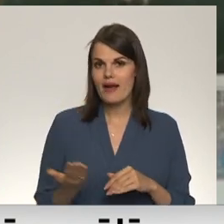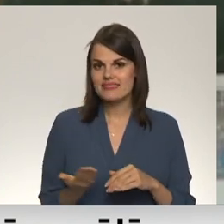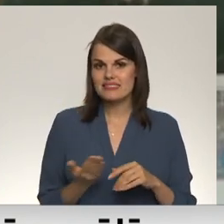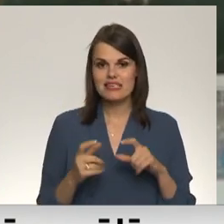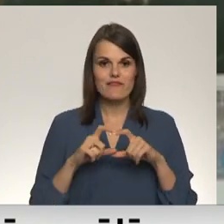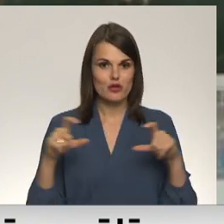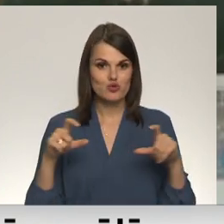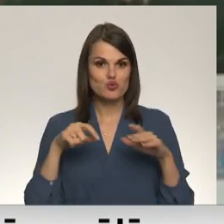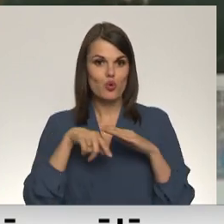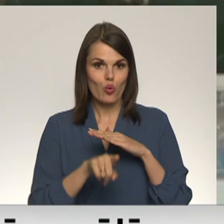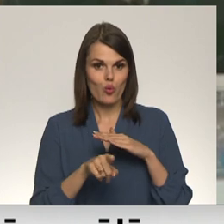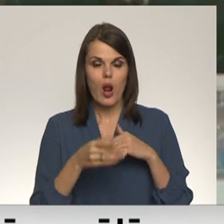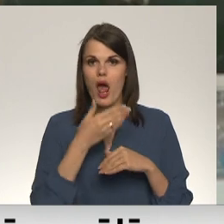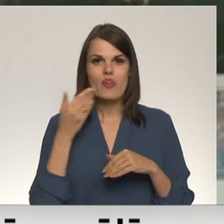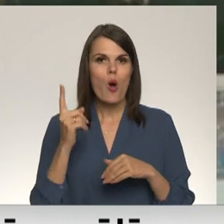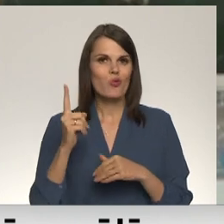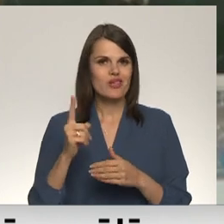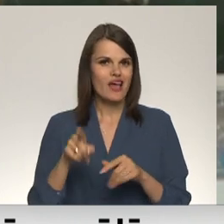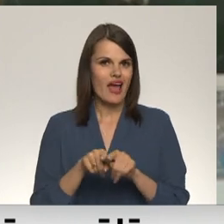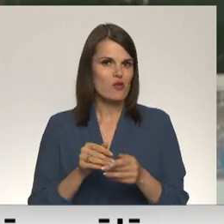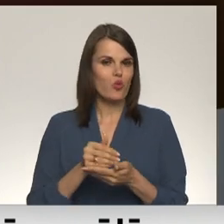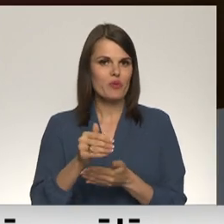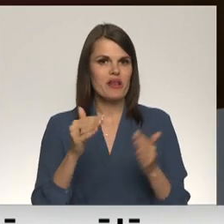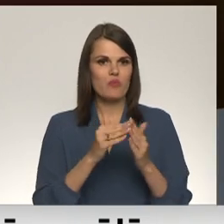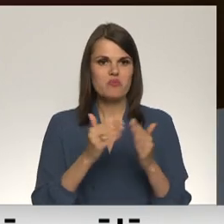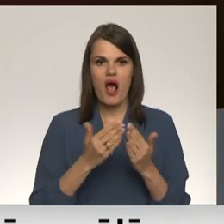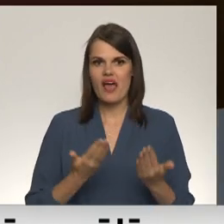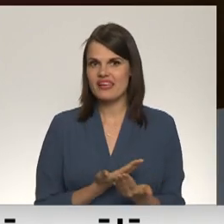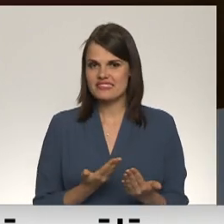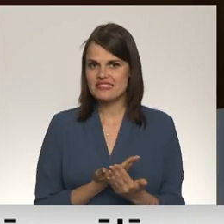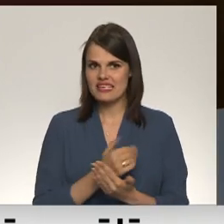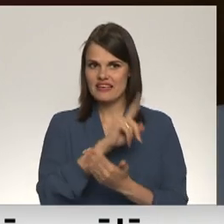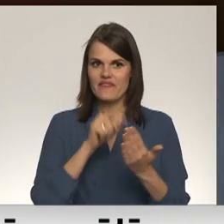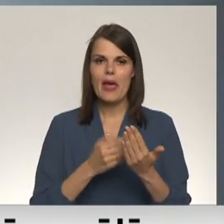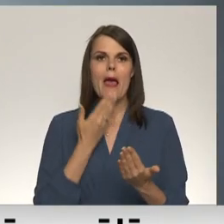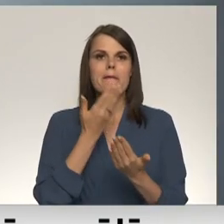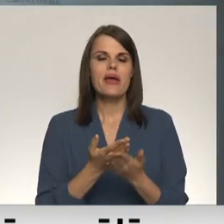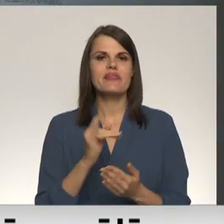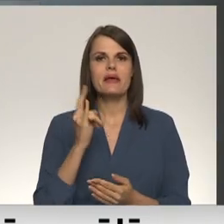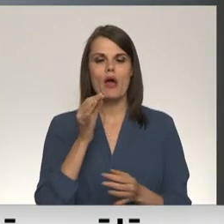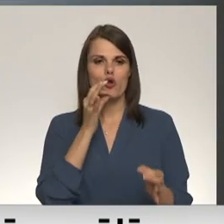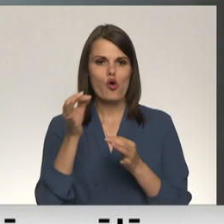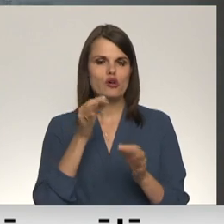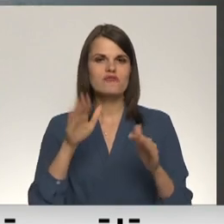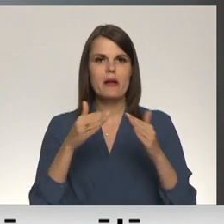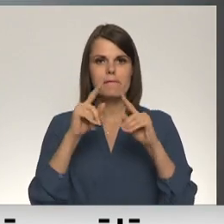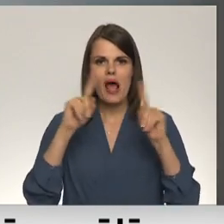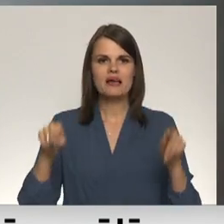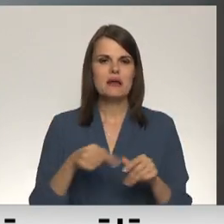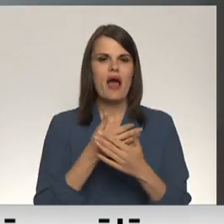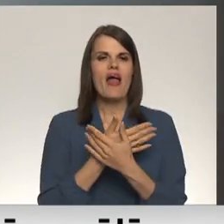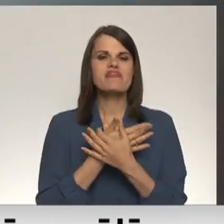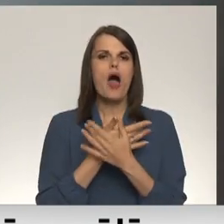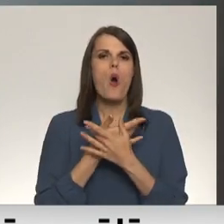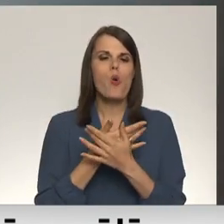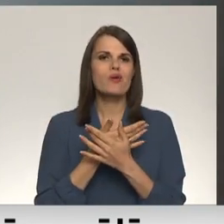skolā nav tikai turpinājums mājas dzīvē? Pieteikt bērnu konsultācijām var mājaslapā